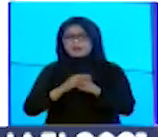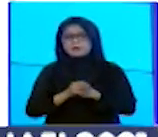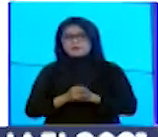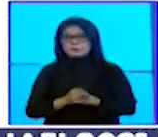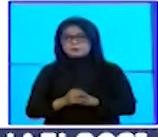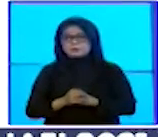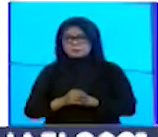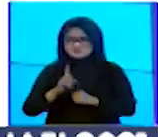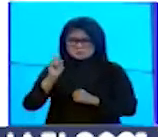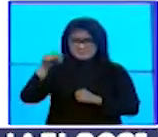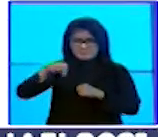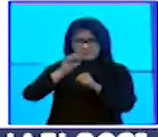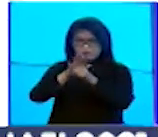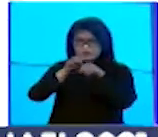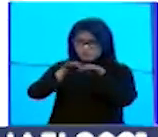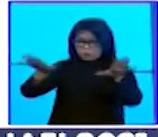tengah pandemi COVID-19.